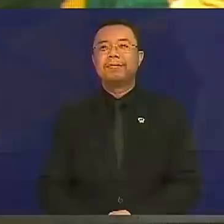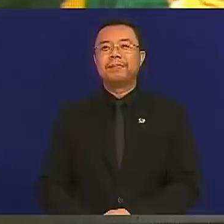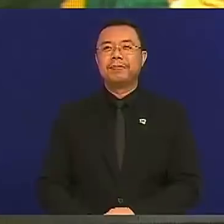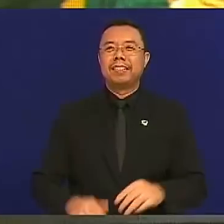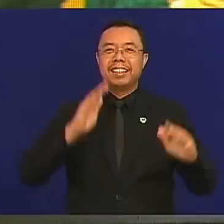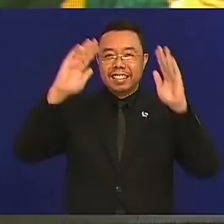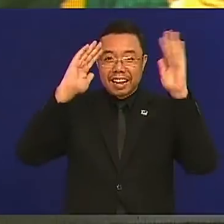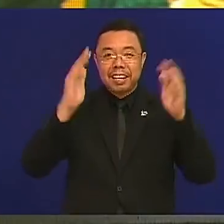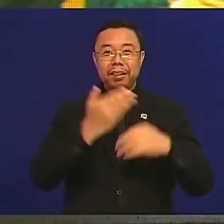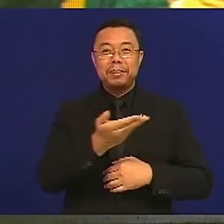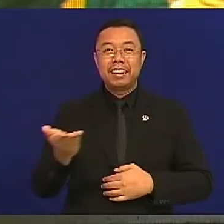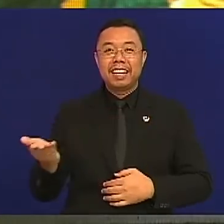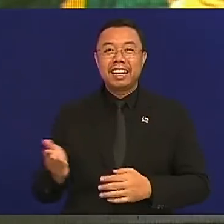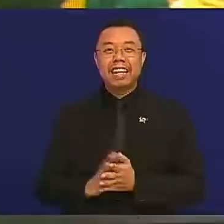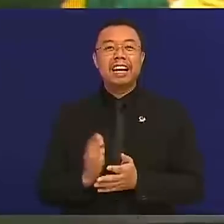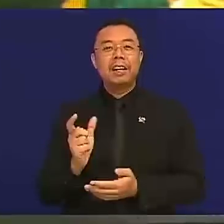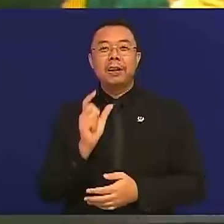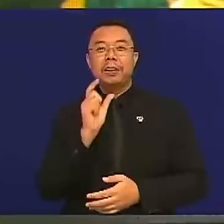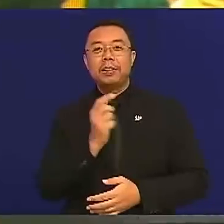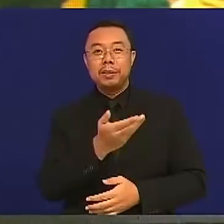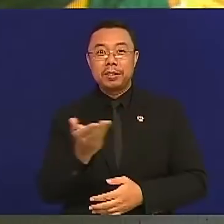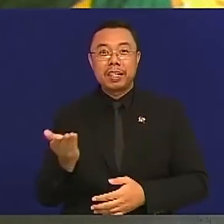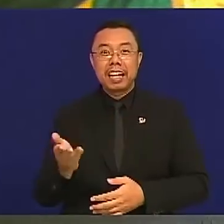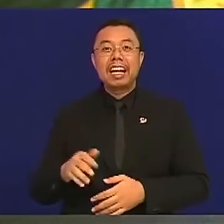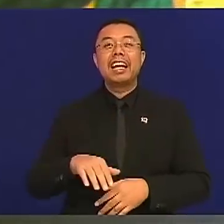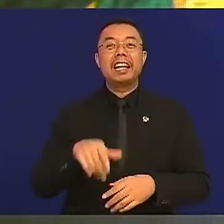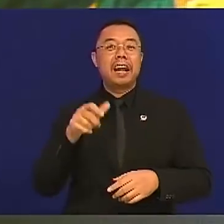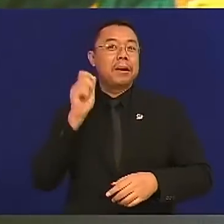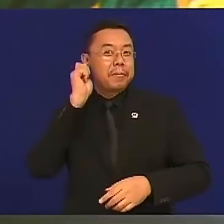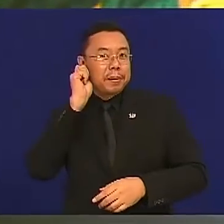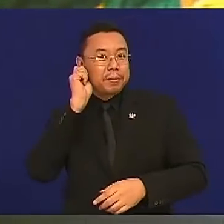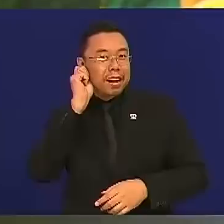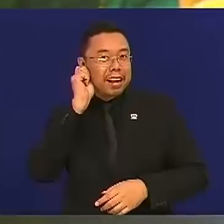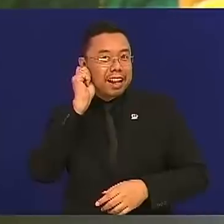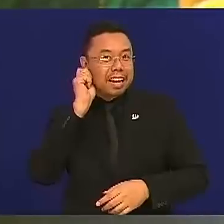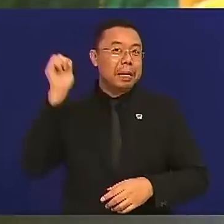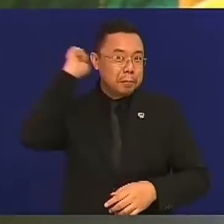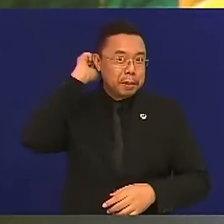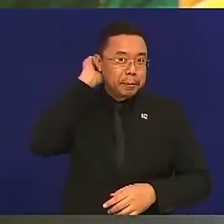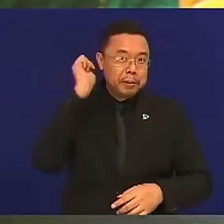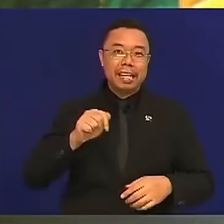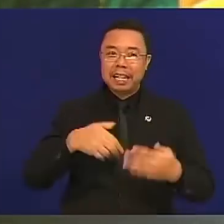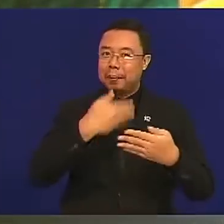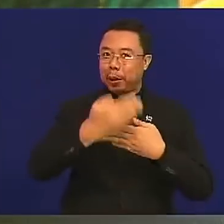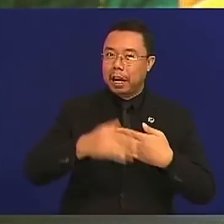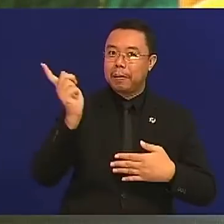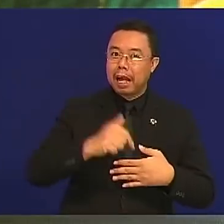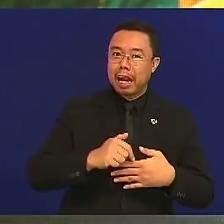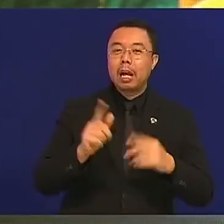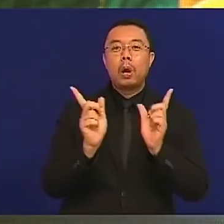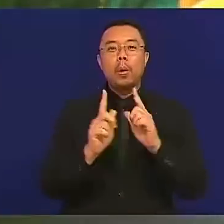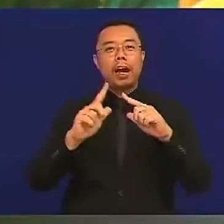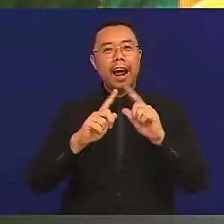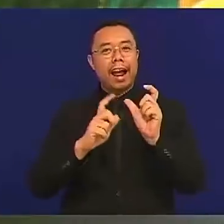Shalom, saudaraku sekalian, khususnya kepada kaum wanita. Ini adalah program dari